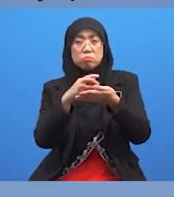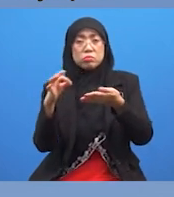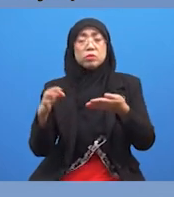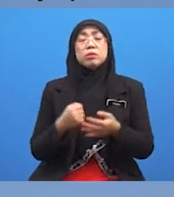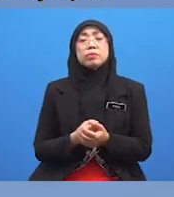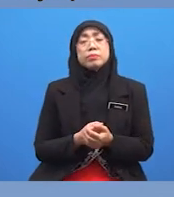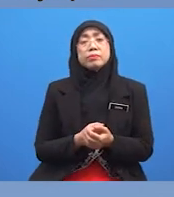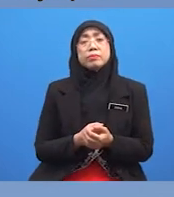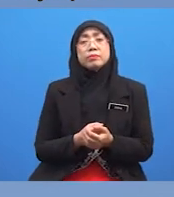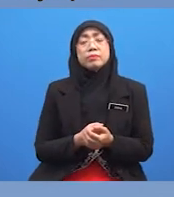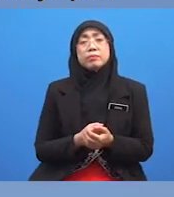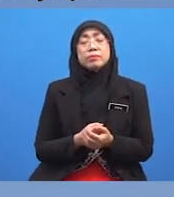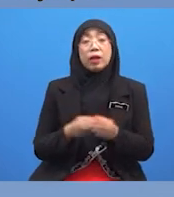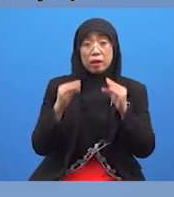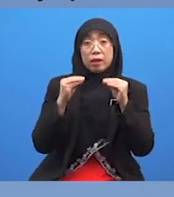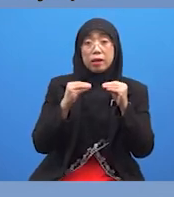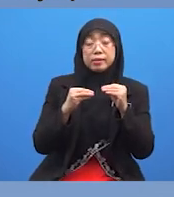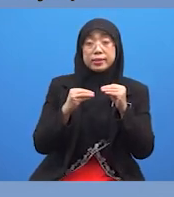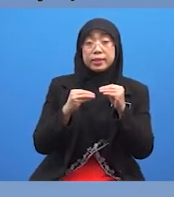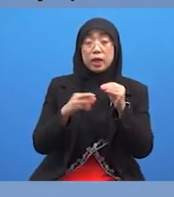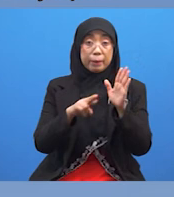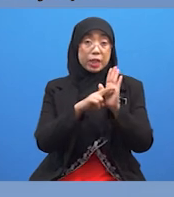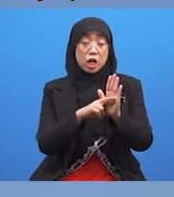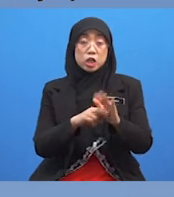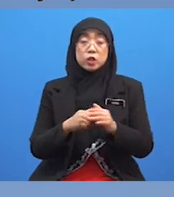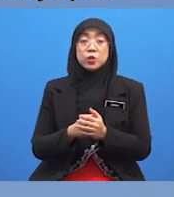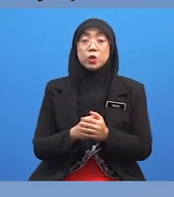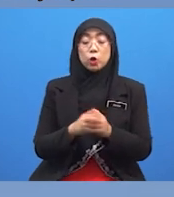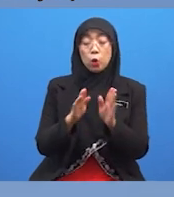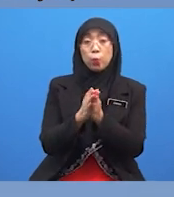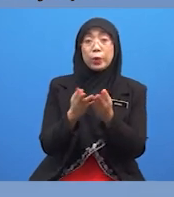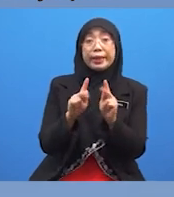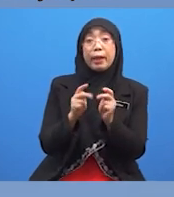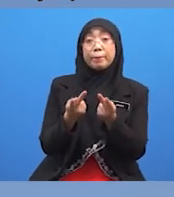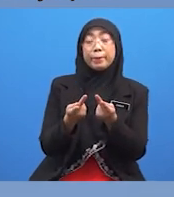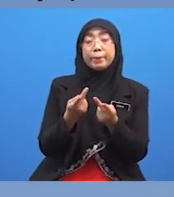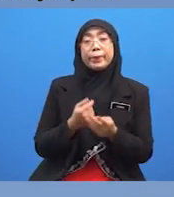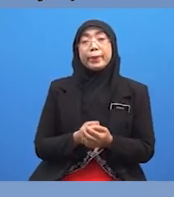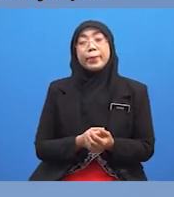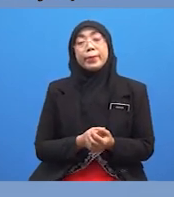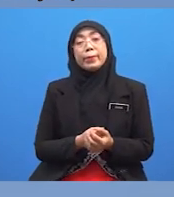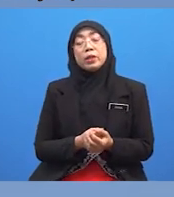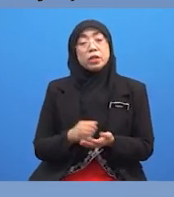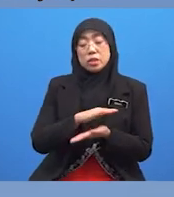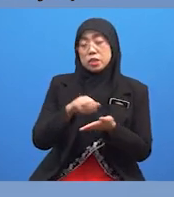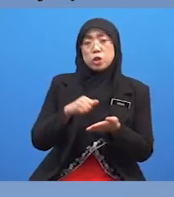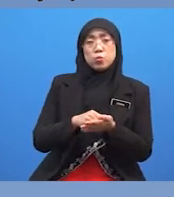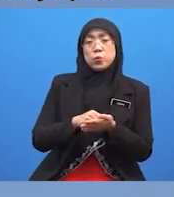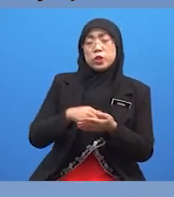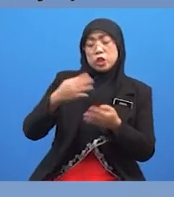mengajar berdasarkan kitab Duril Mazlum kepada Sultan Mansur Shah, Kadi Yusuf dan para pembesar